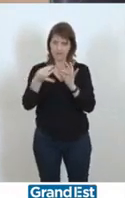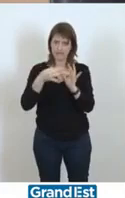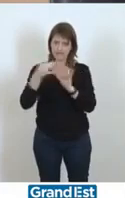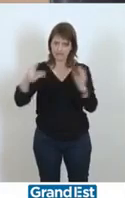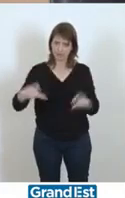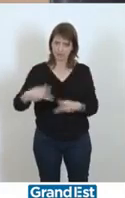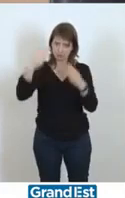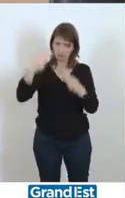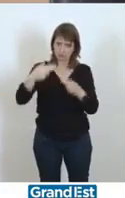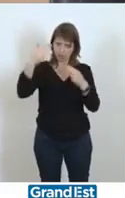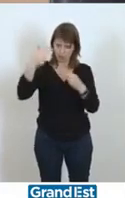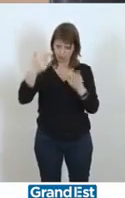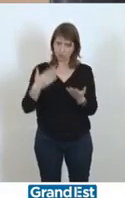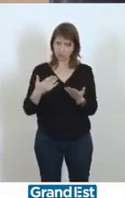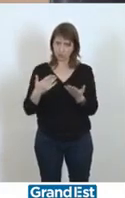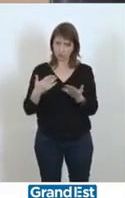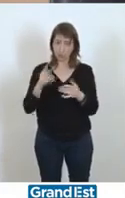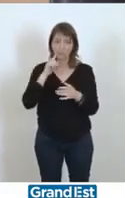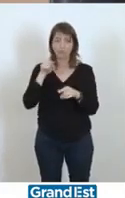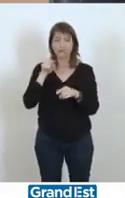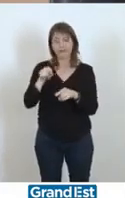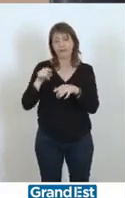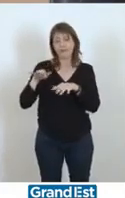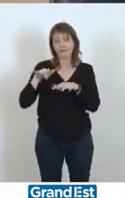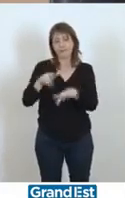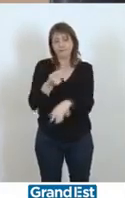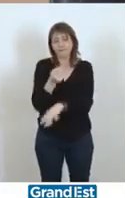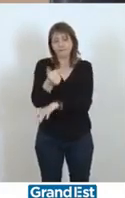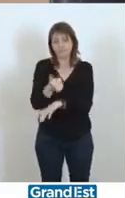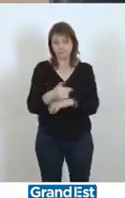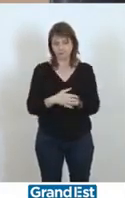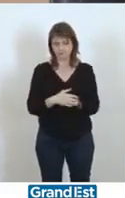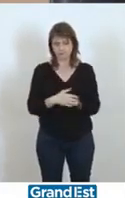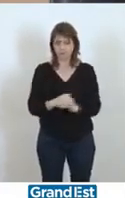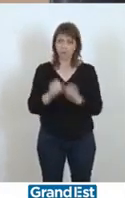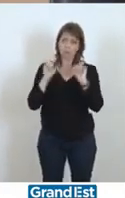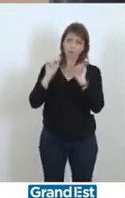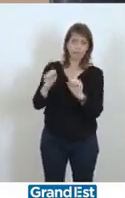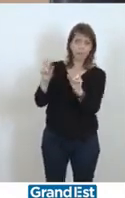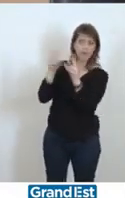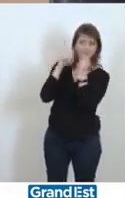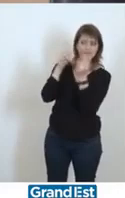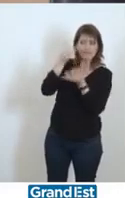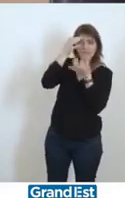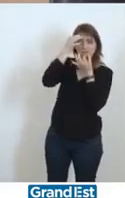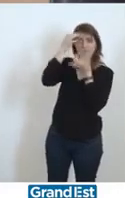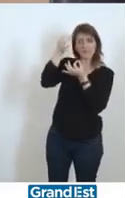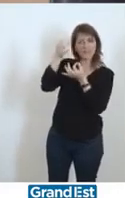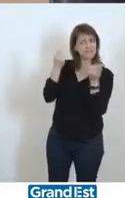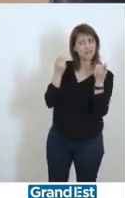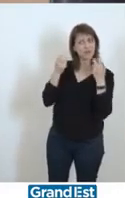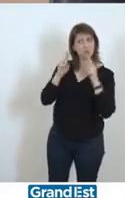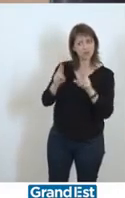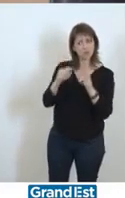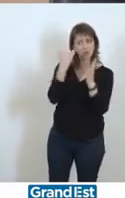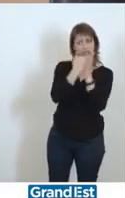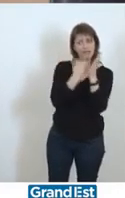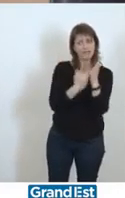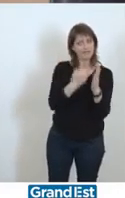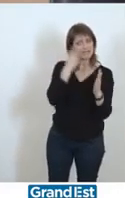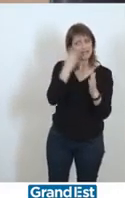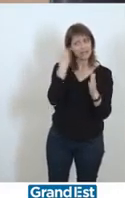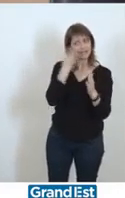plusieurs haltes très faiblement fréquentées. Pourriez-vous nous dévoiler avec précision et certitude la liste des gares qui ne seront